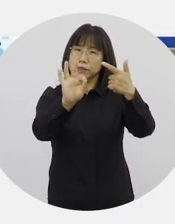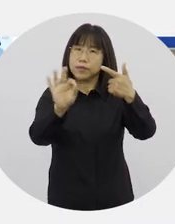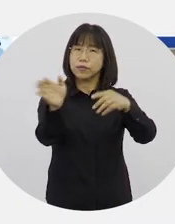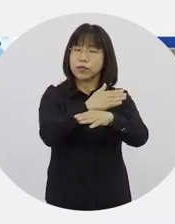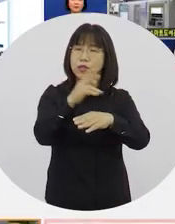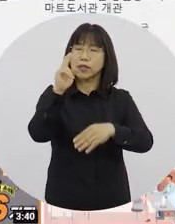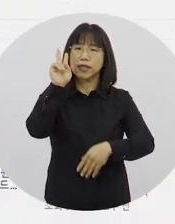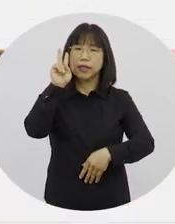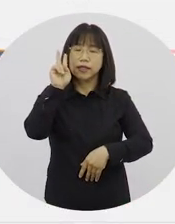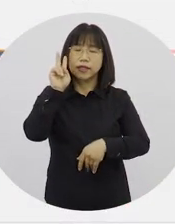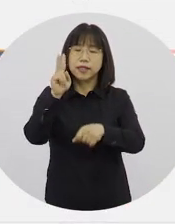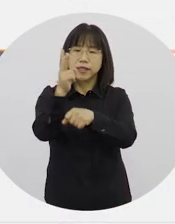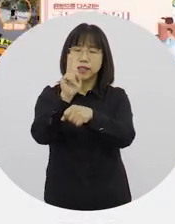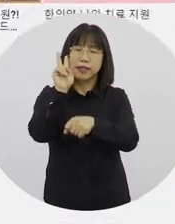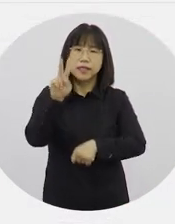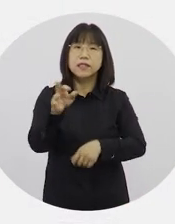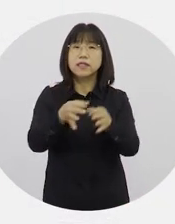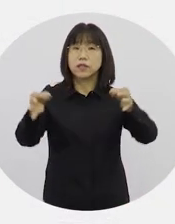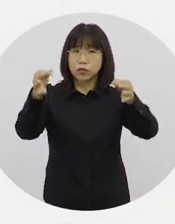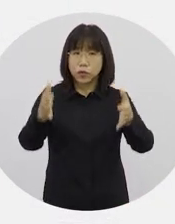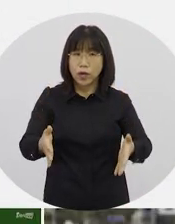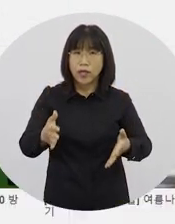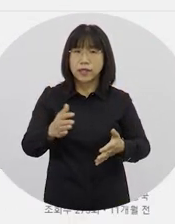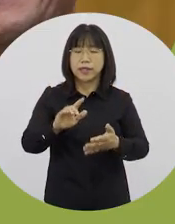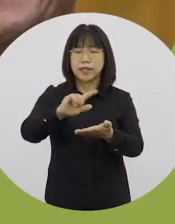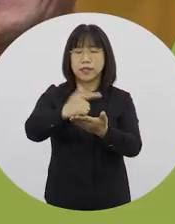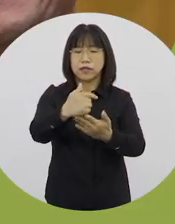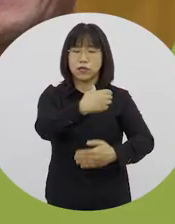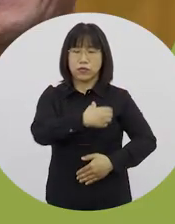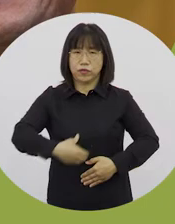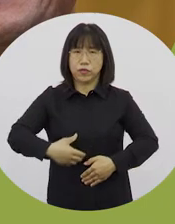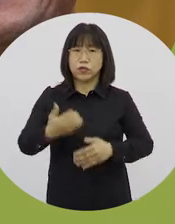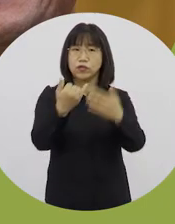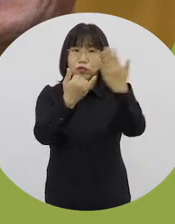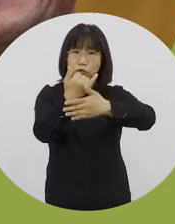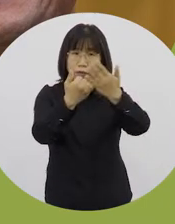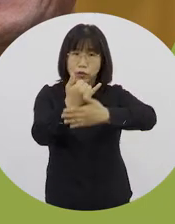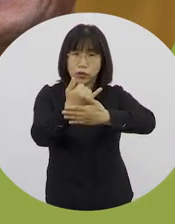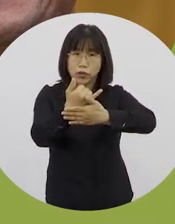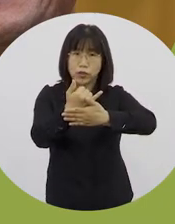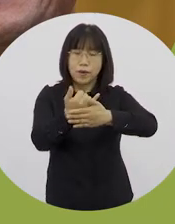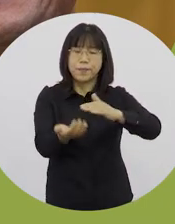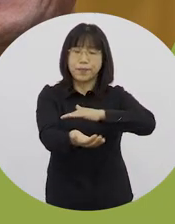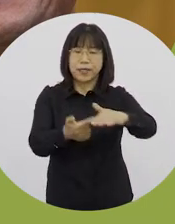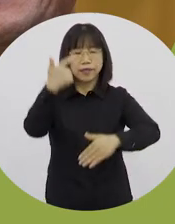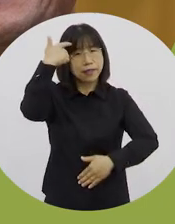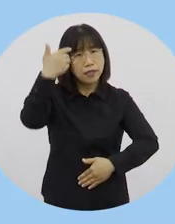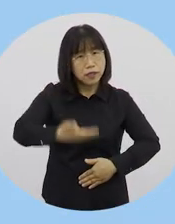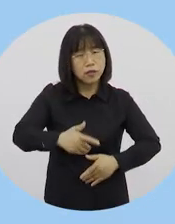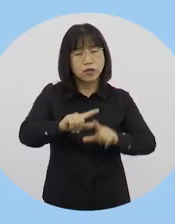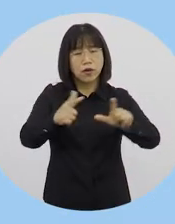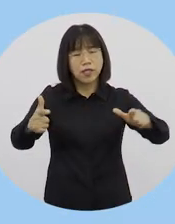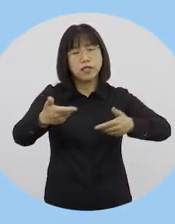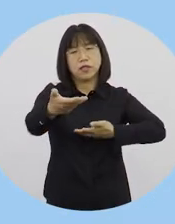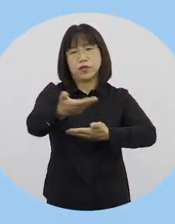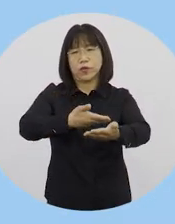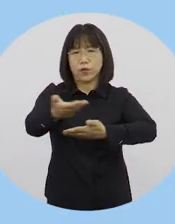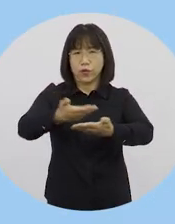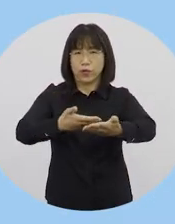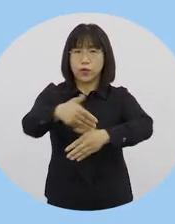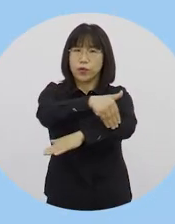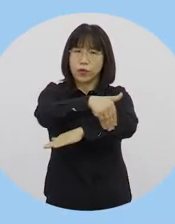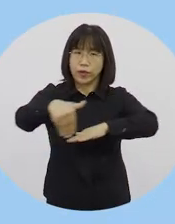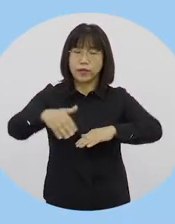10일부터 12일까지 강서구청 유튜브 채널에 게시되며 사전 질문을 함께 공유하며 구민들의 궁금증을